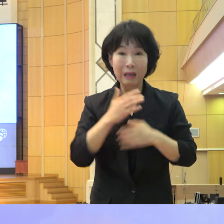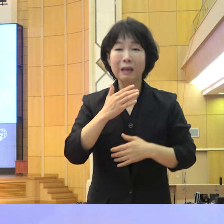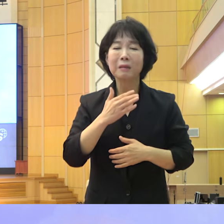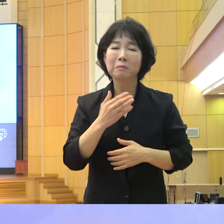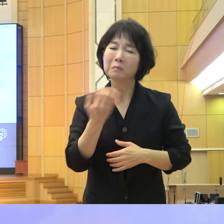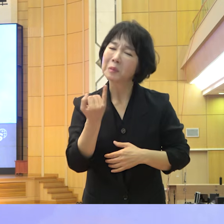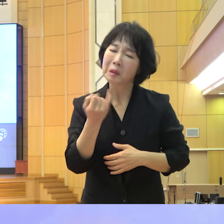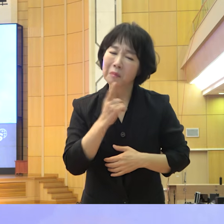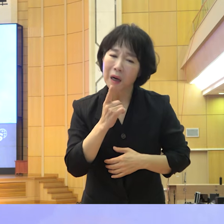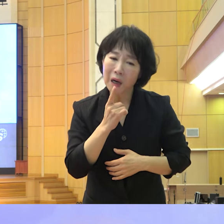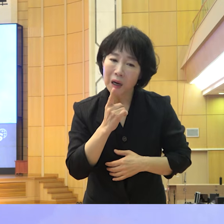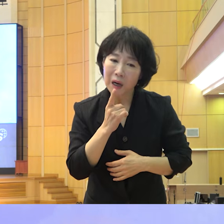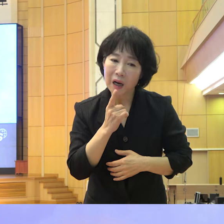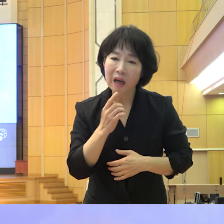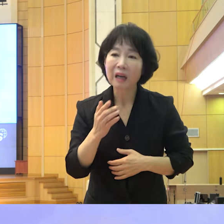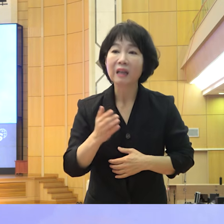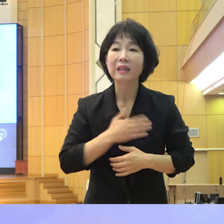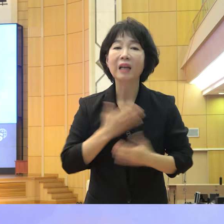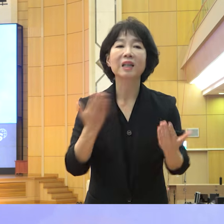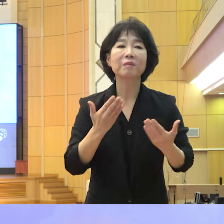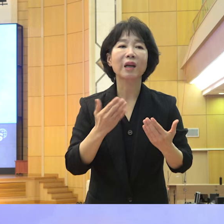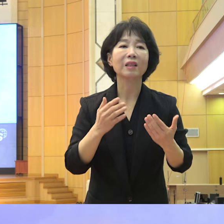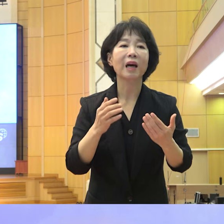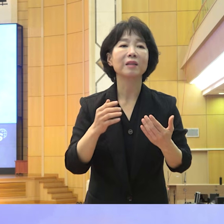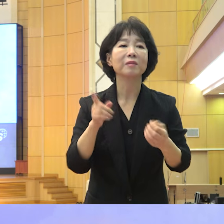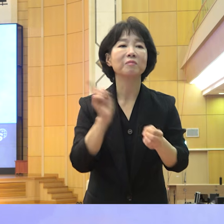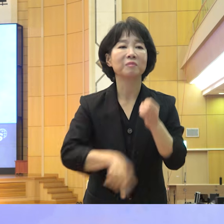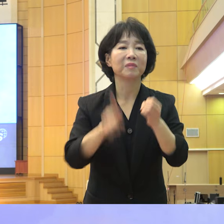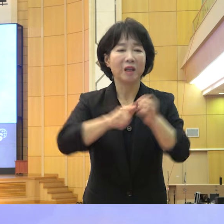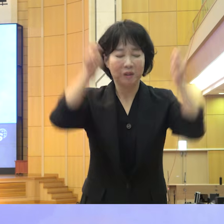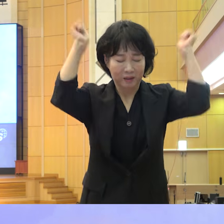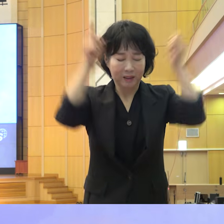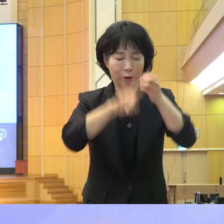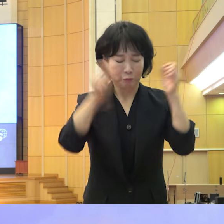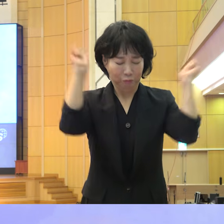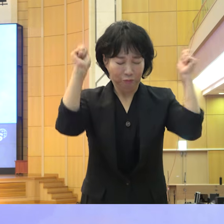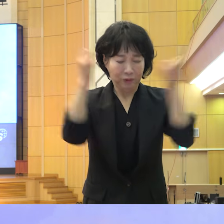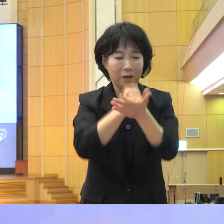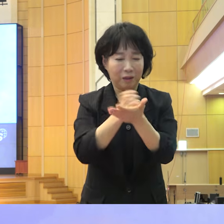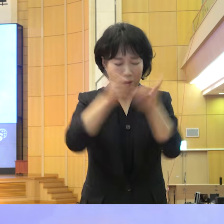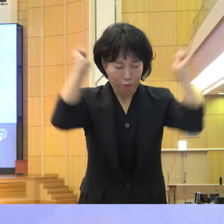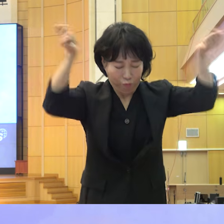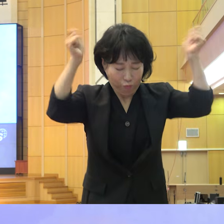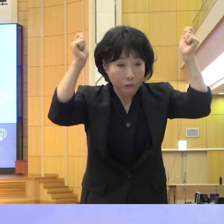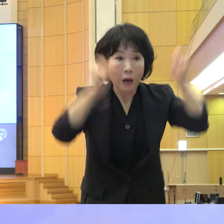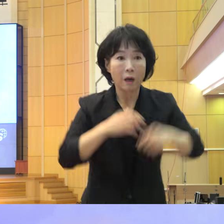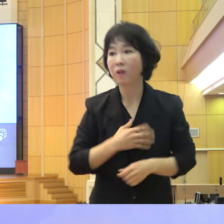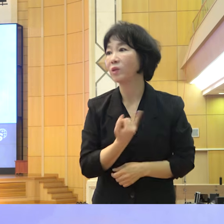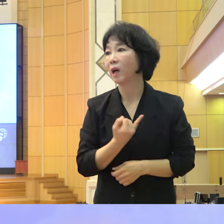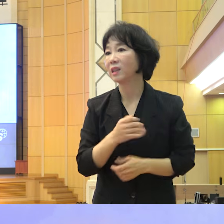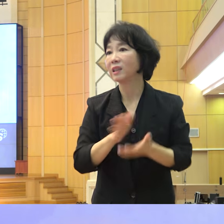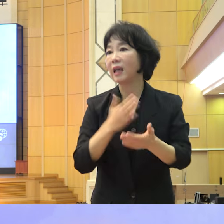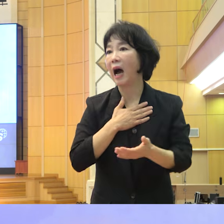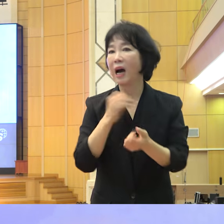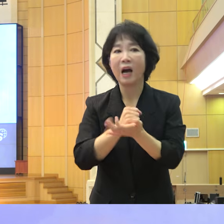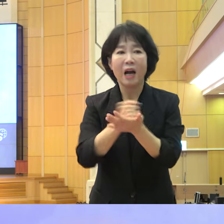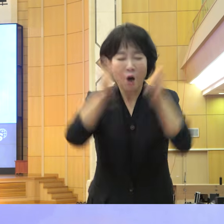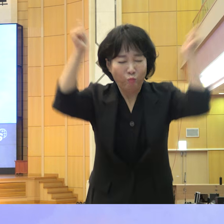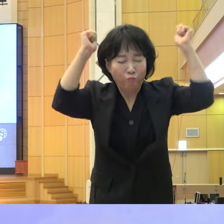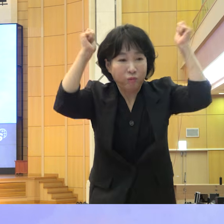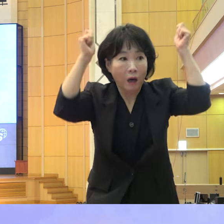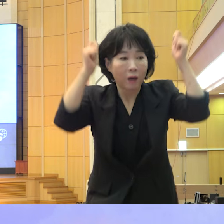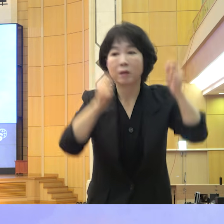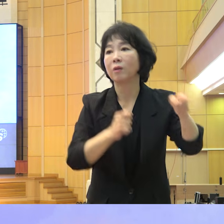나는요 무당이에요. 뭐라고? 나는 무당이에요. 그런데